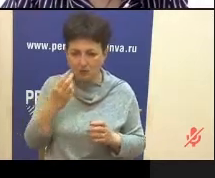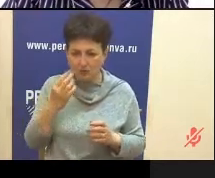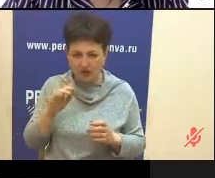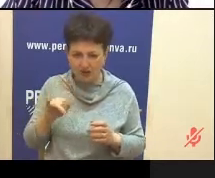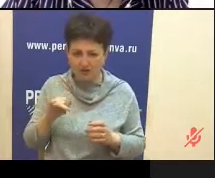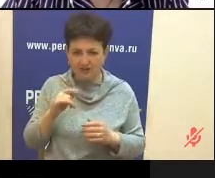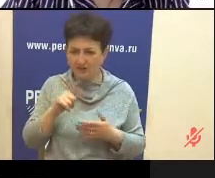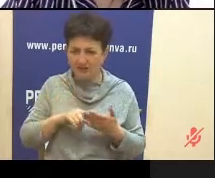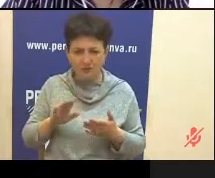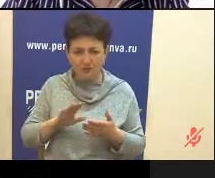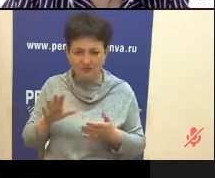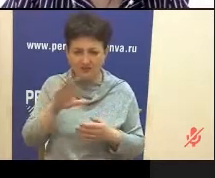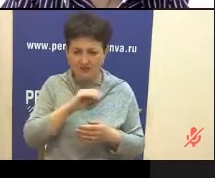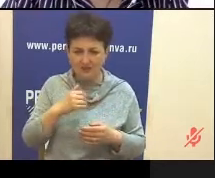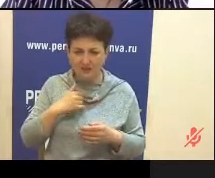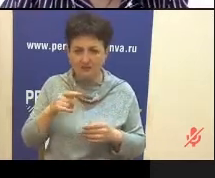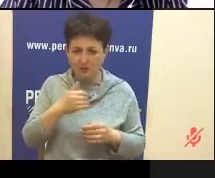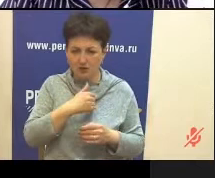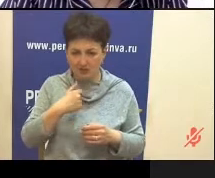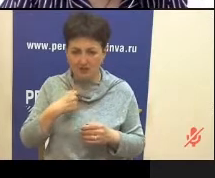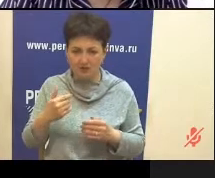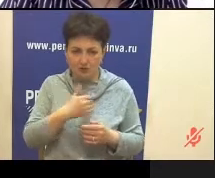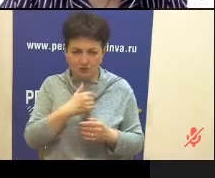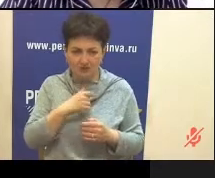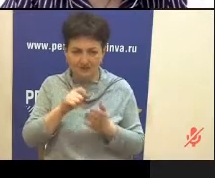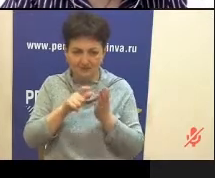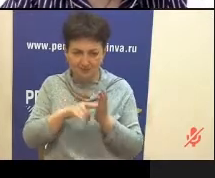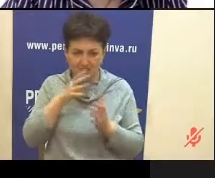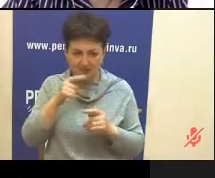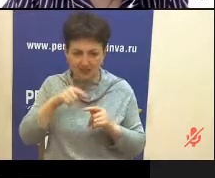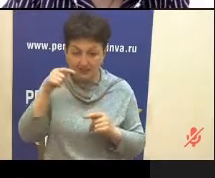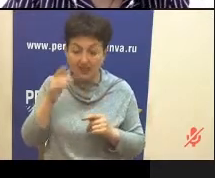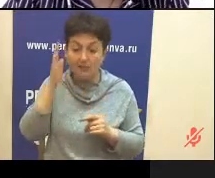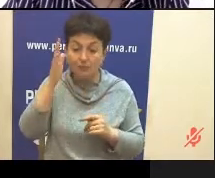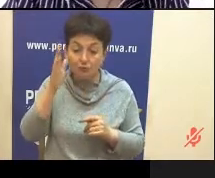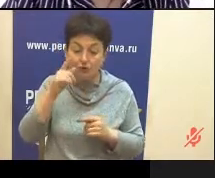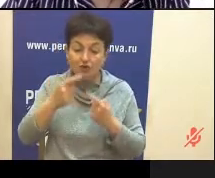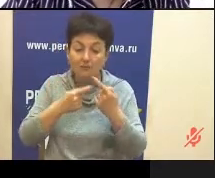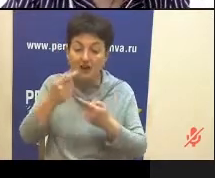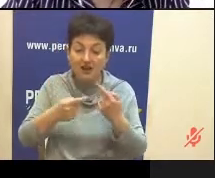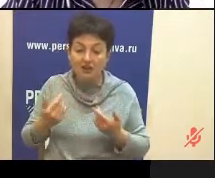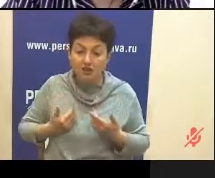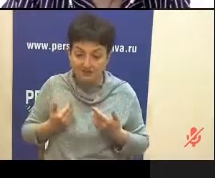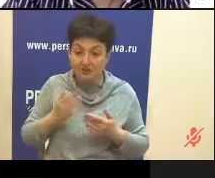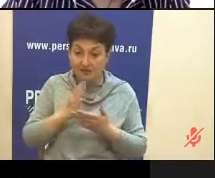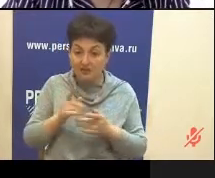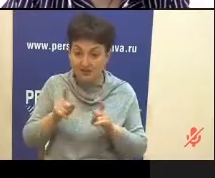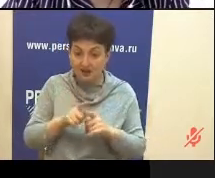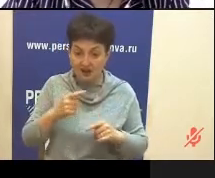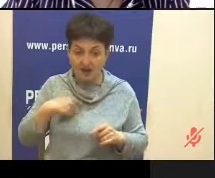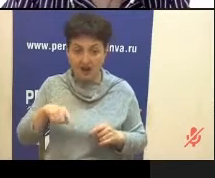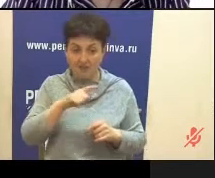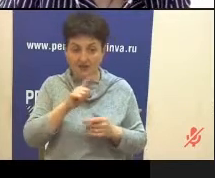самостоятельную ложку каши. Не уверена, что всем нам хочется в 17 лет внезапно это осознать, но будущее поколение живет